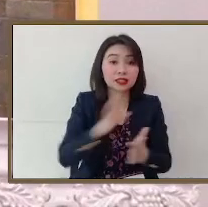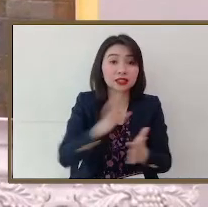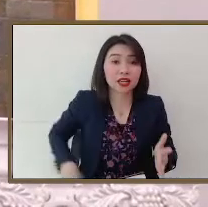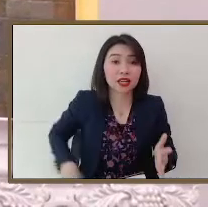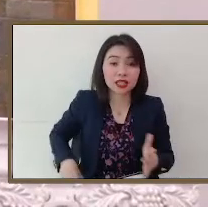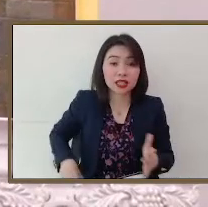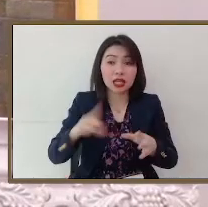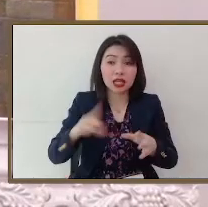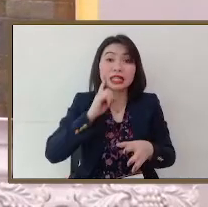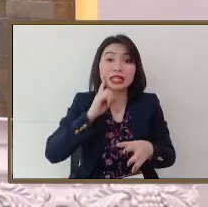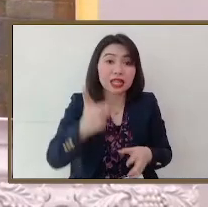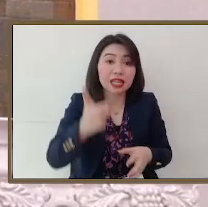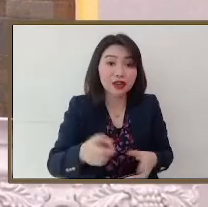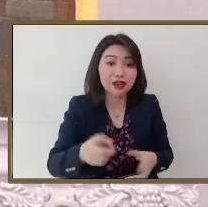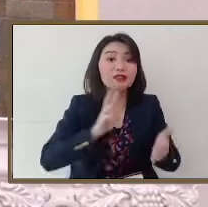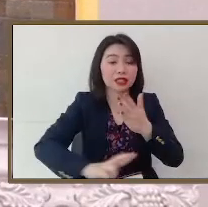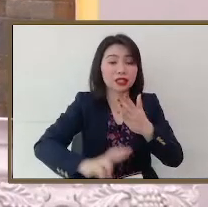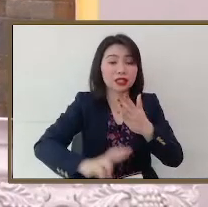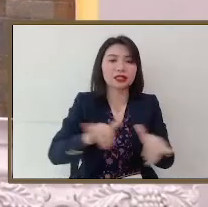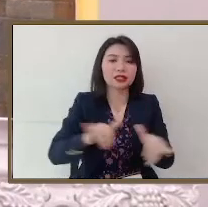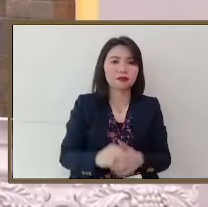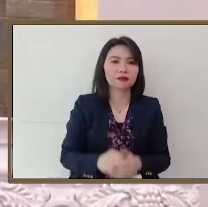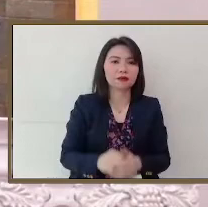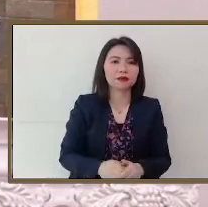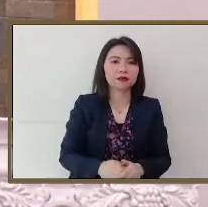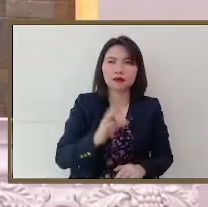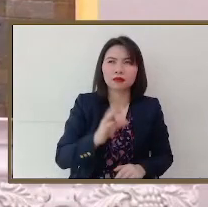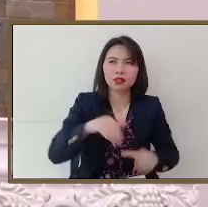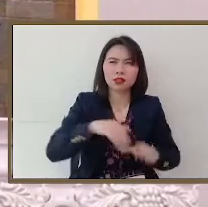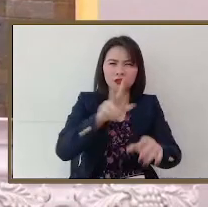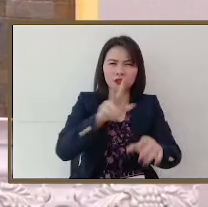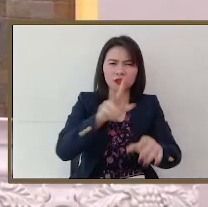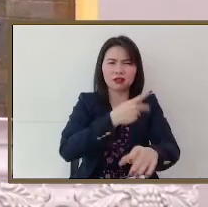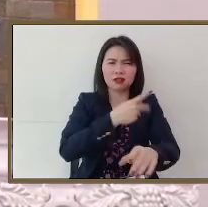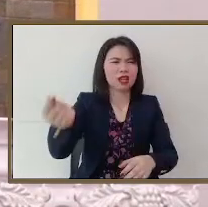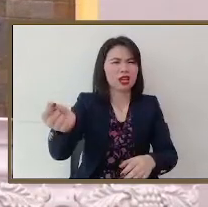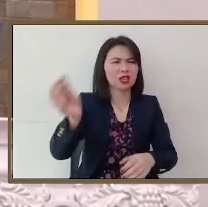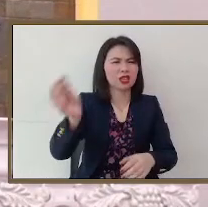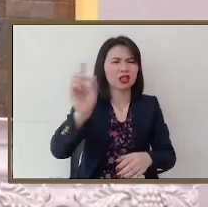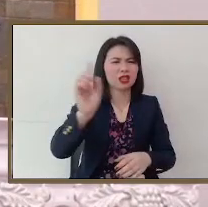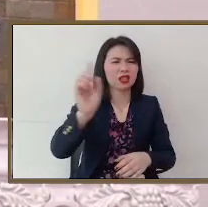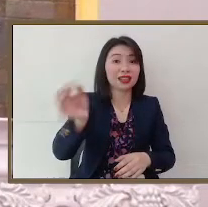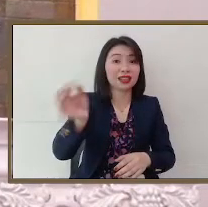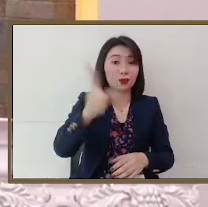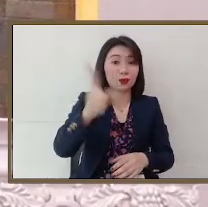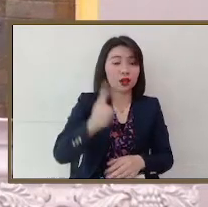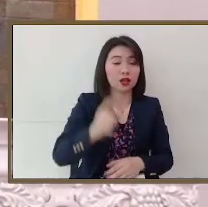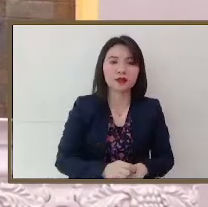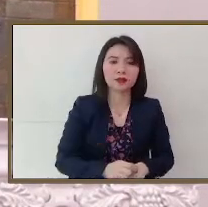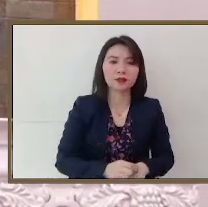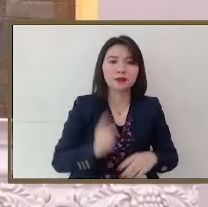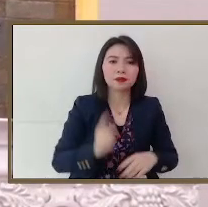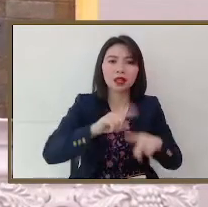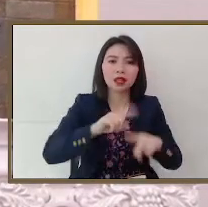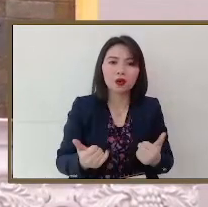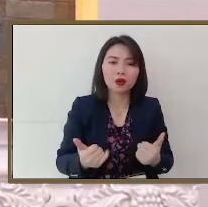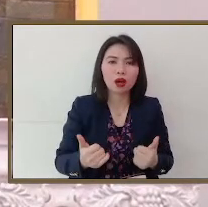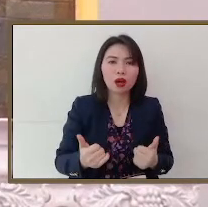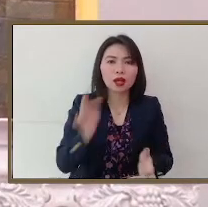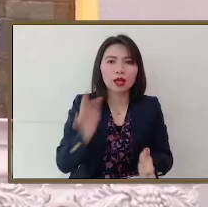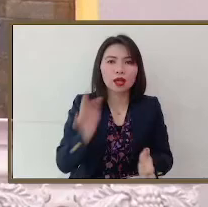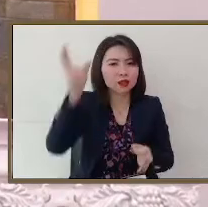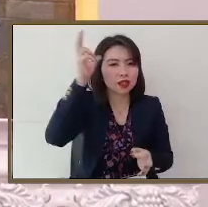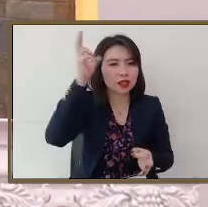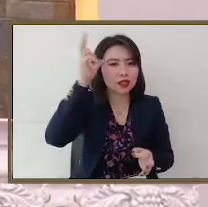Psalm 91 verses 11 and 12. But listen, when Satan gives you this scripture, he